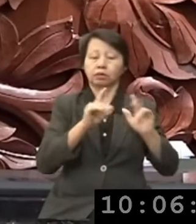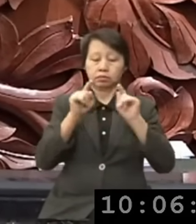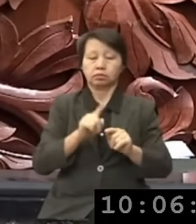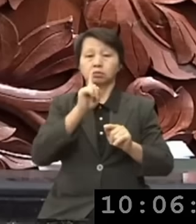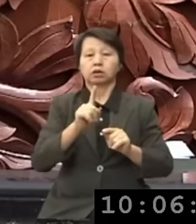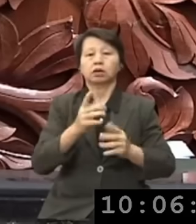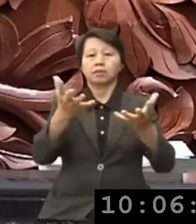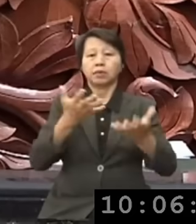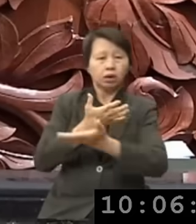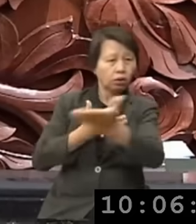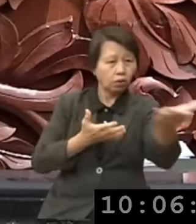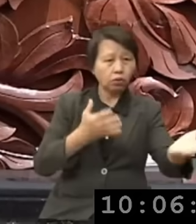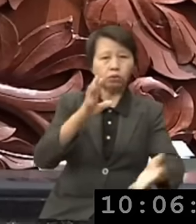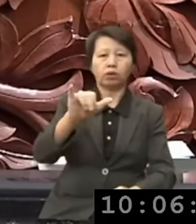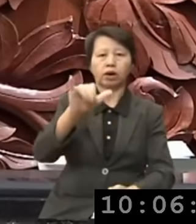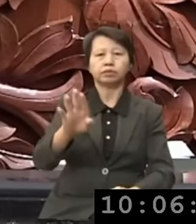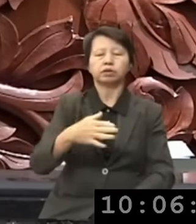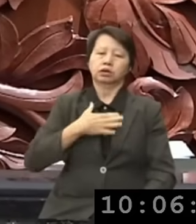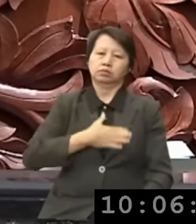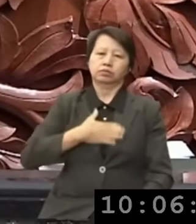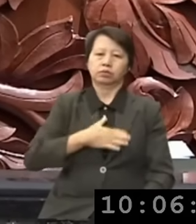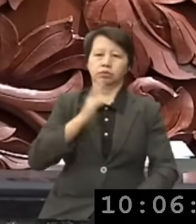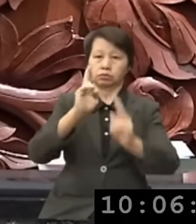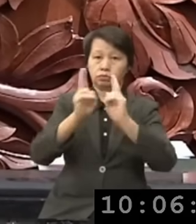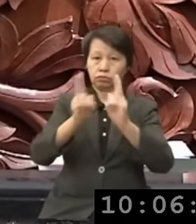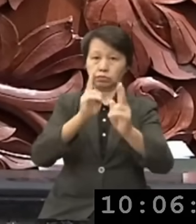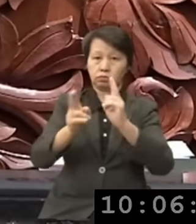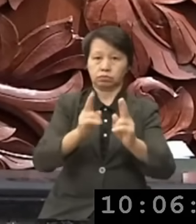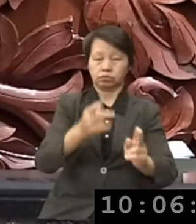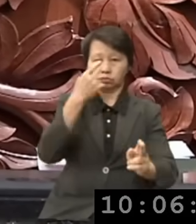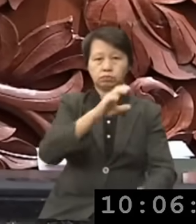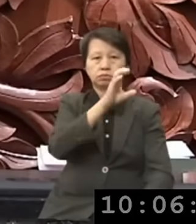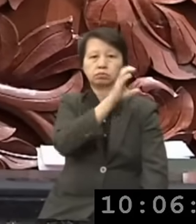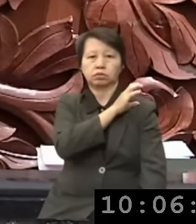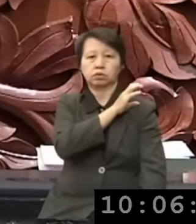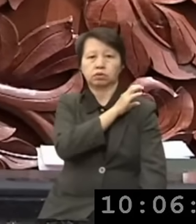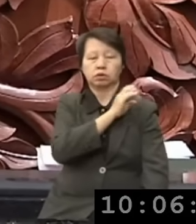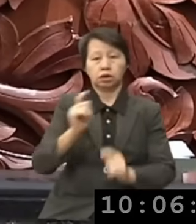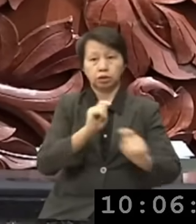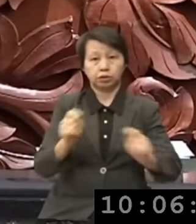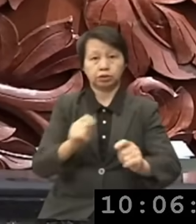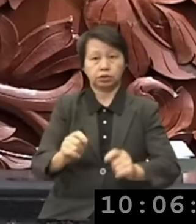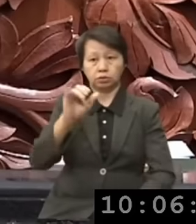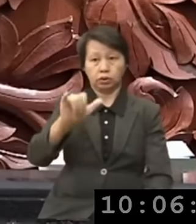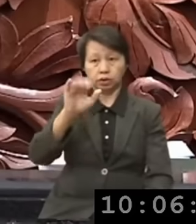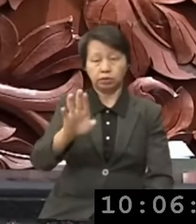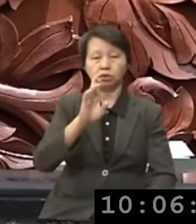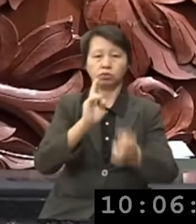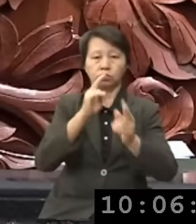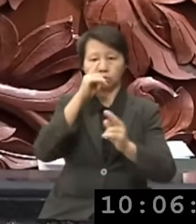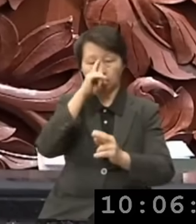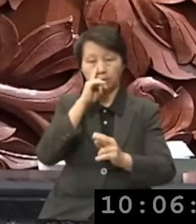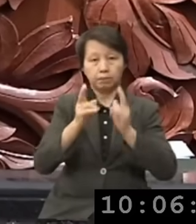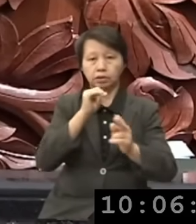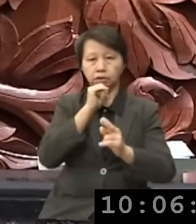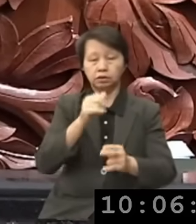menghendaki ah yang berhormat untuk mengarahkan sebarang ucapan kepada pengerusi tindakan beapa ahli yang berhormat ucap dengan tidak